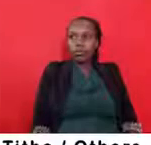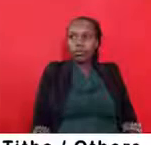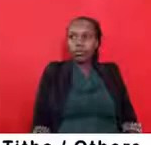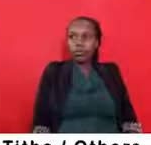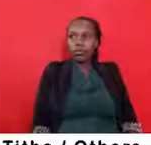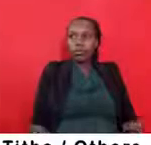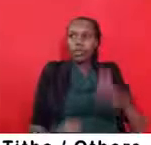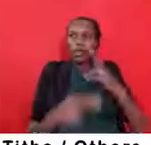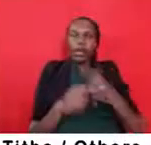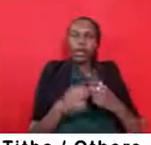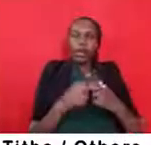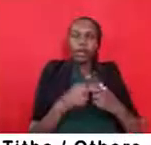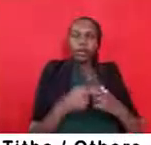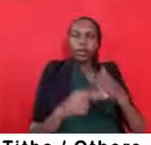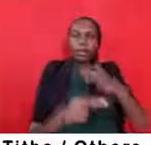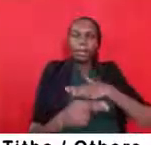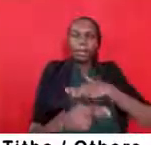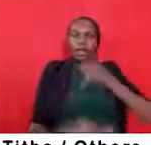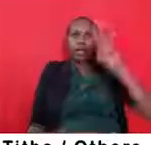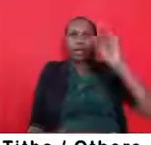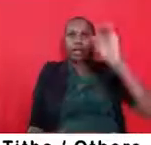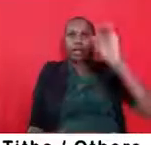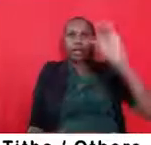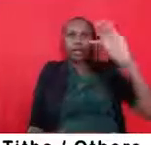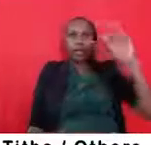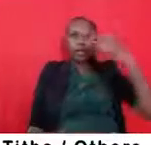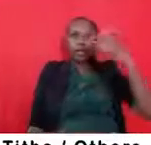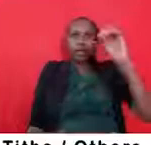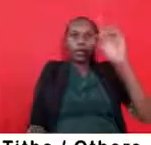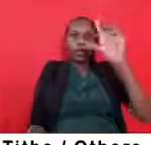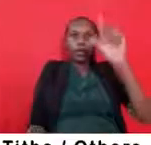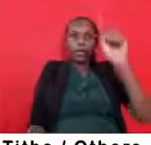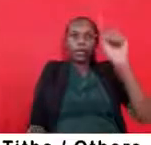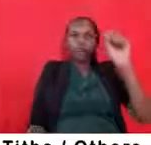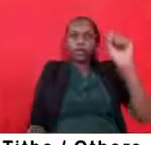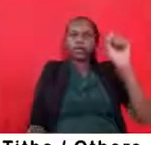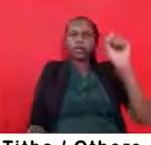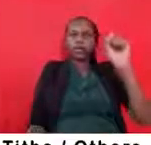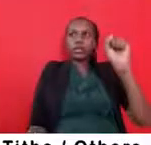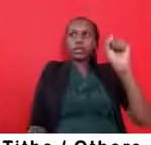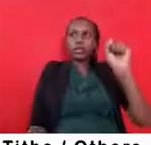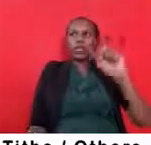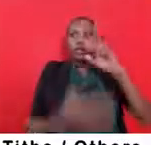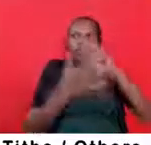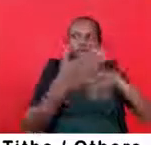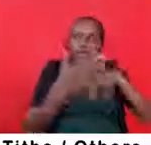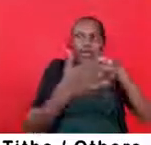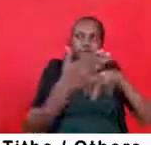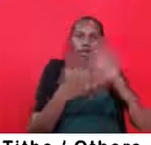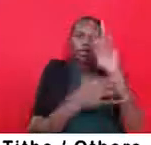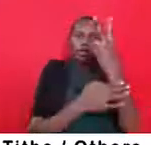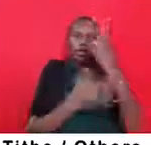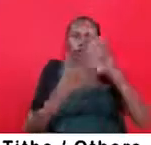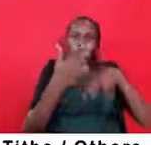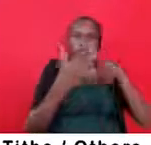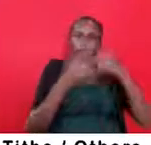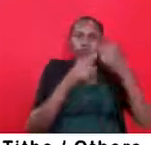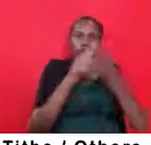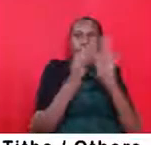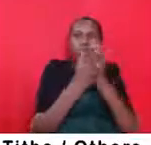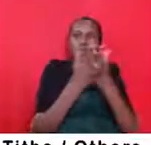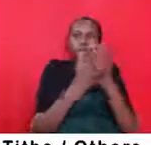Kwa majina ninaitwa Nicholas Zauri wa Roiru. Nitasoma somo la pili kutoka kitabu